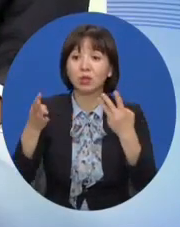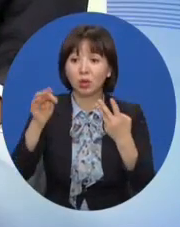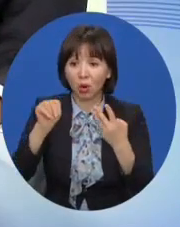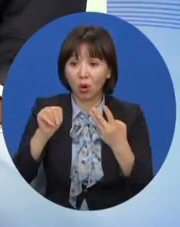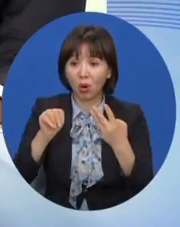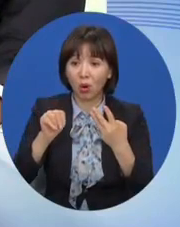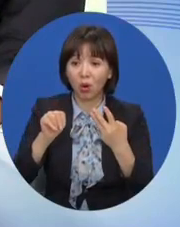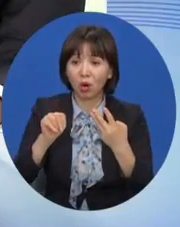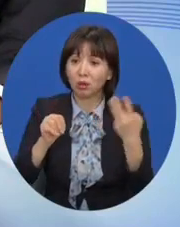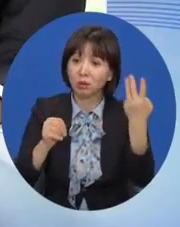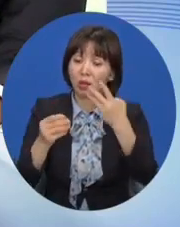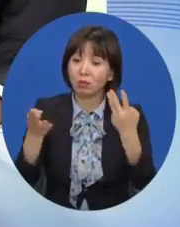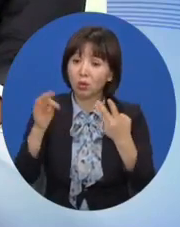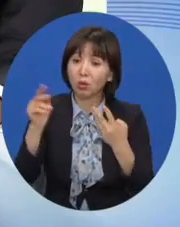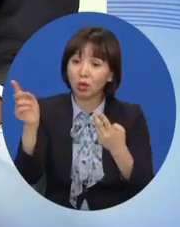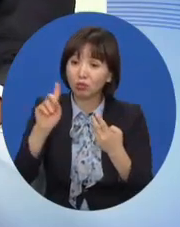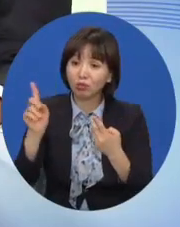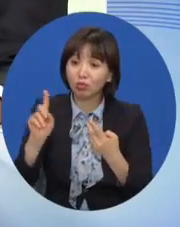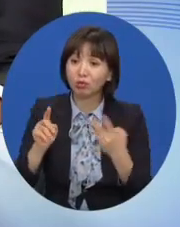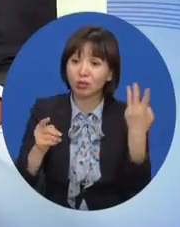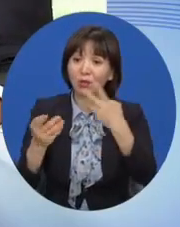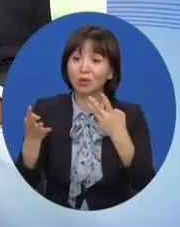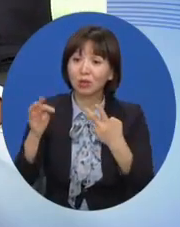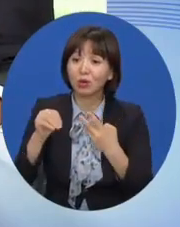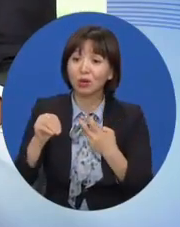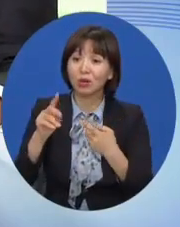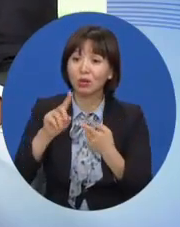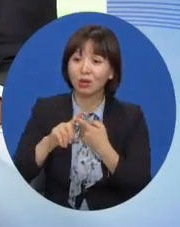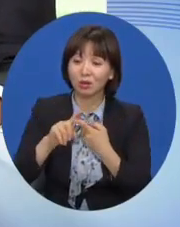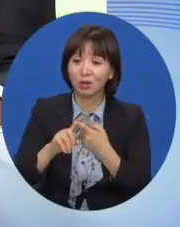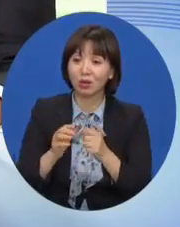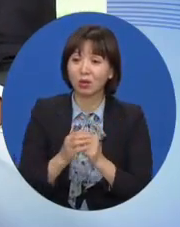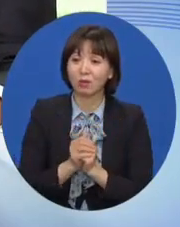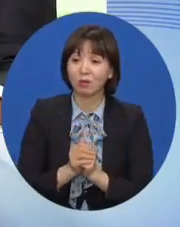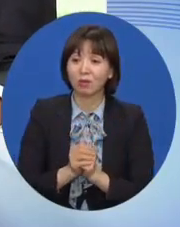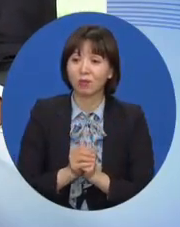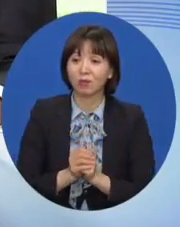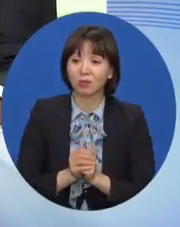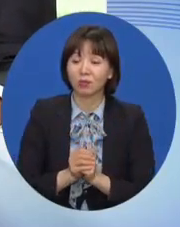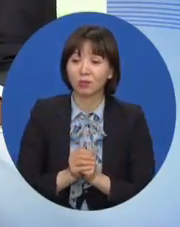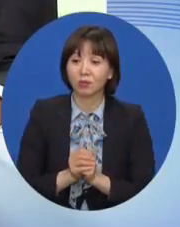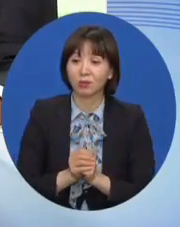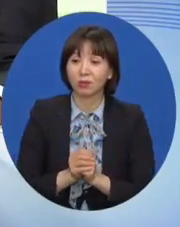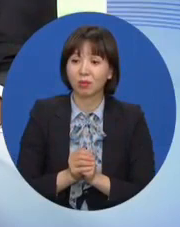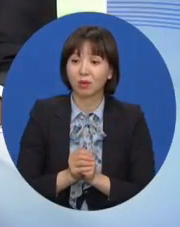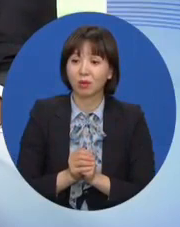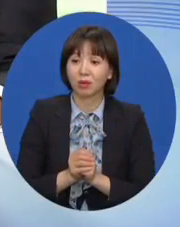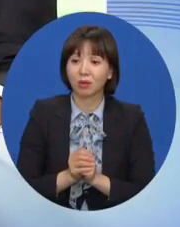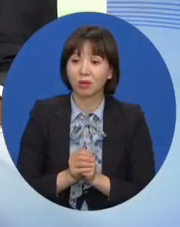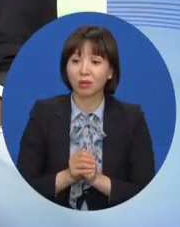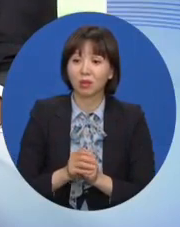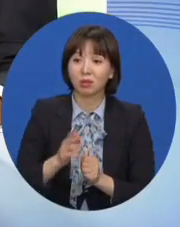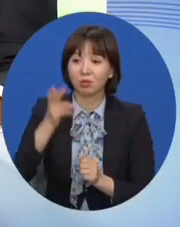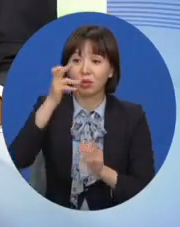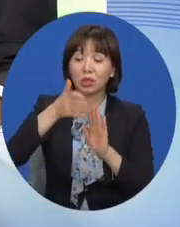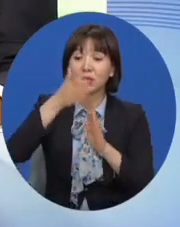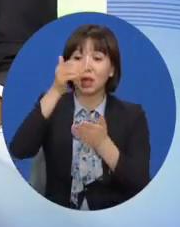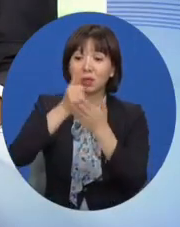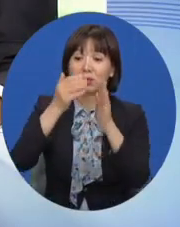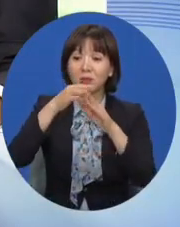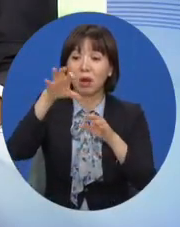3천억입니까? 3천억 합니다. 3천억, 뭔 숫자를 가지고 3천억이라니까. 신월동 한방타운 만들어야죠. 글로시트로 만들어야죠. 최 시장님 집 앞에다 만드는 지금